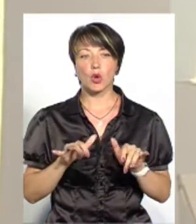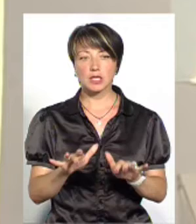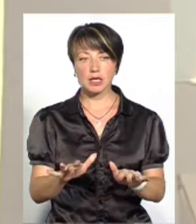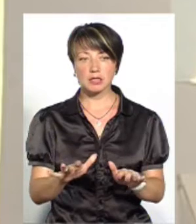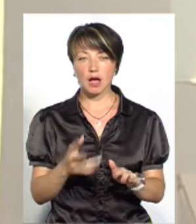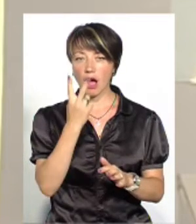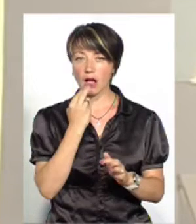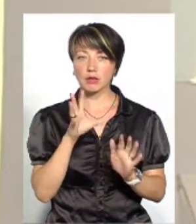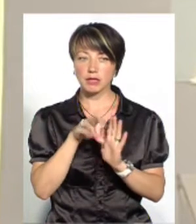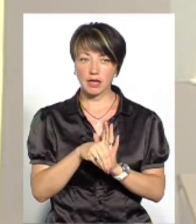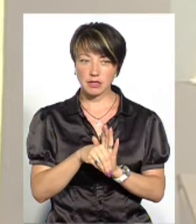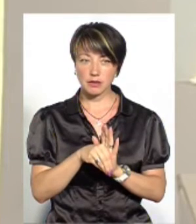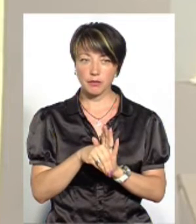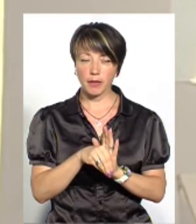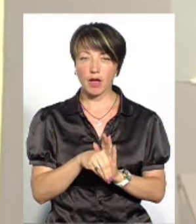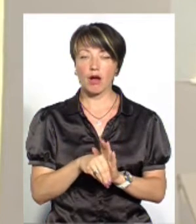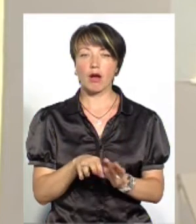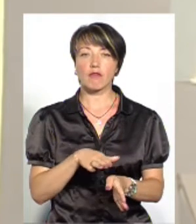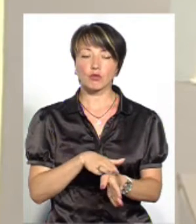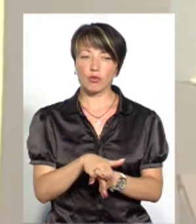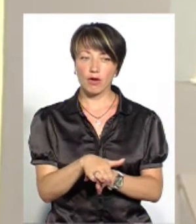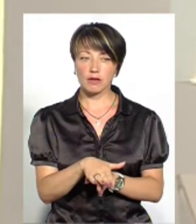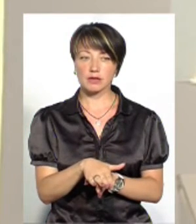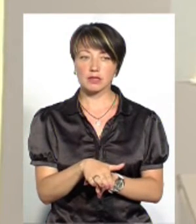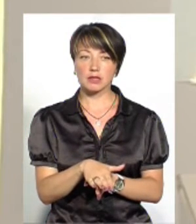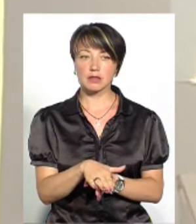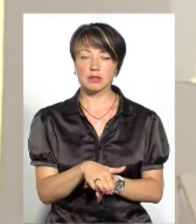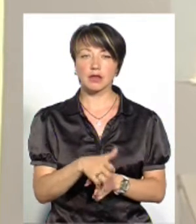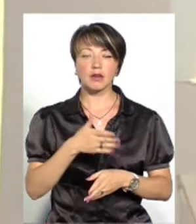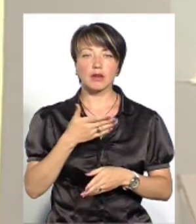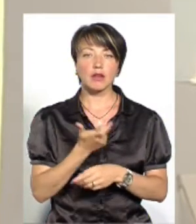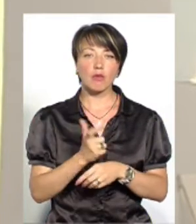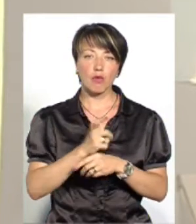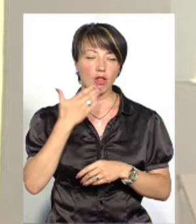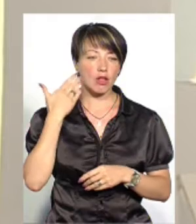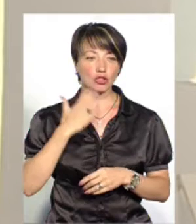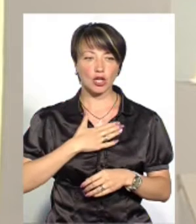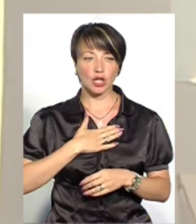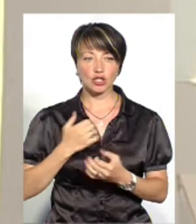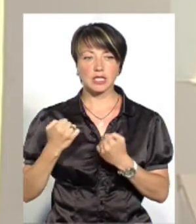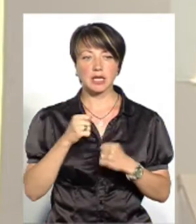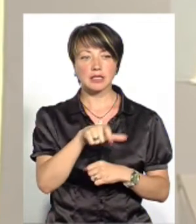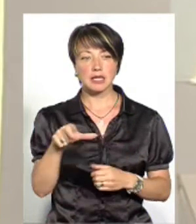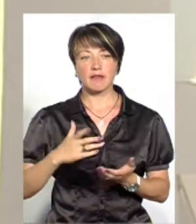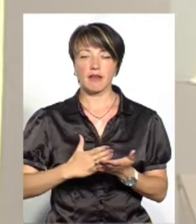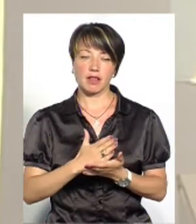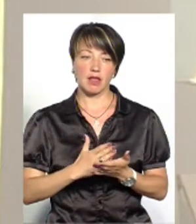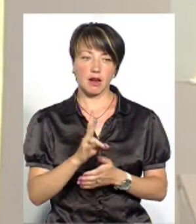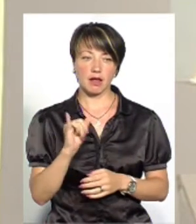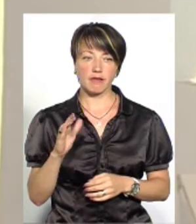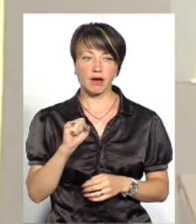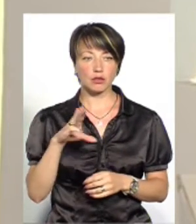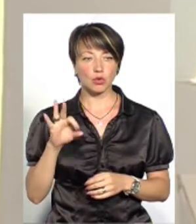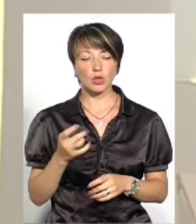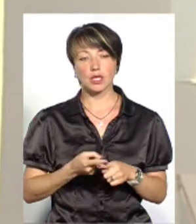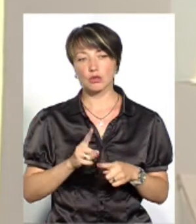процес адаптації проходив якомога легше для наших захисників і ветеранів. На